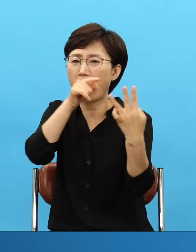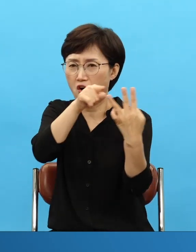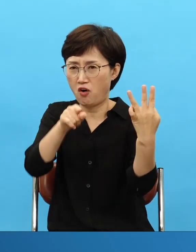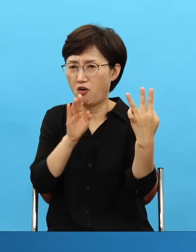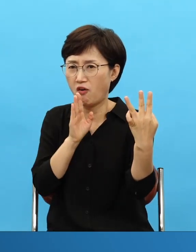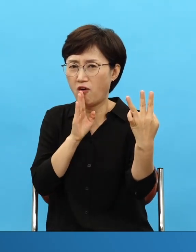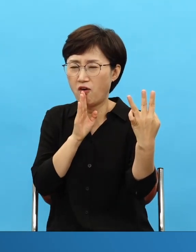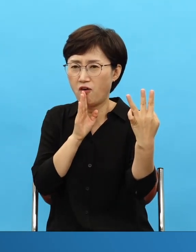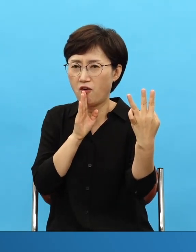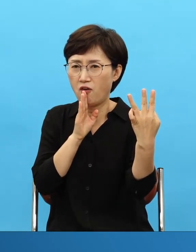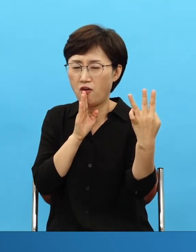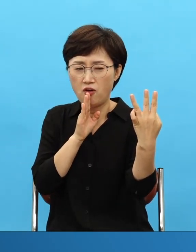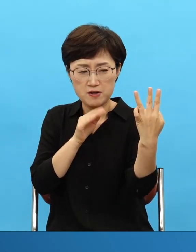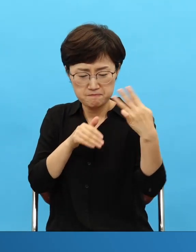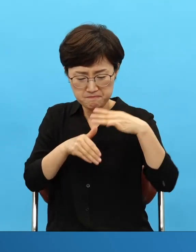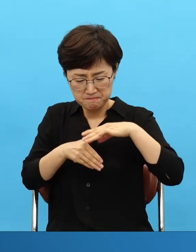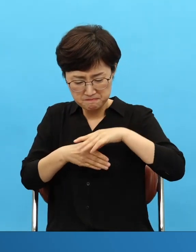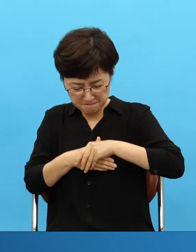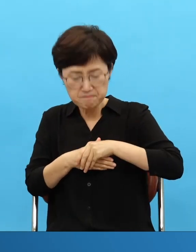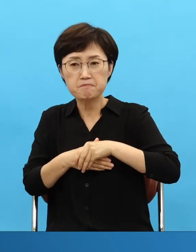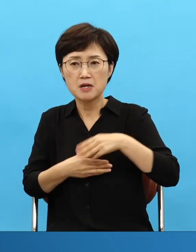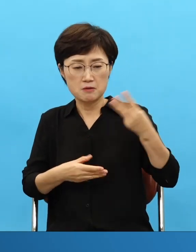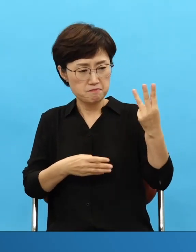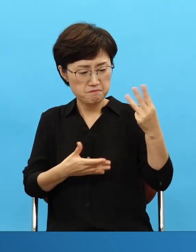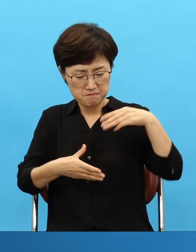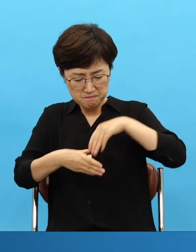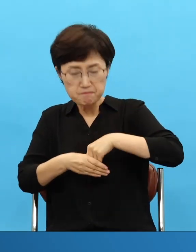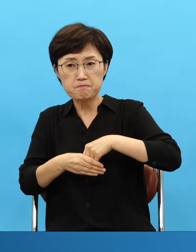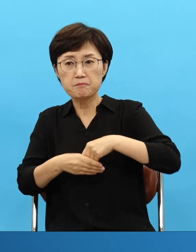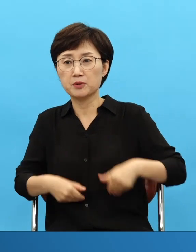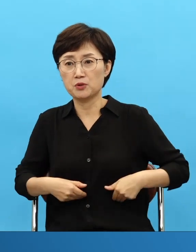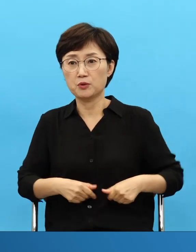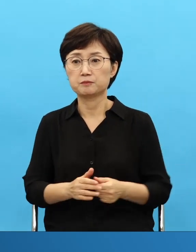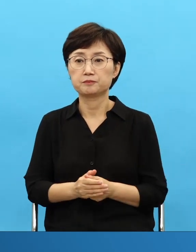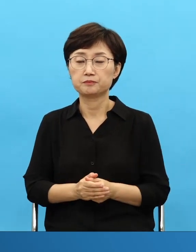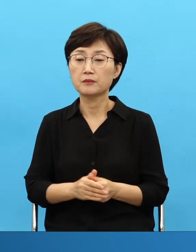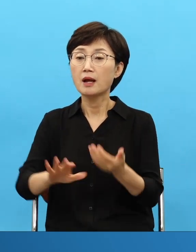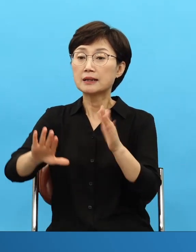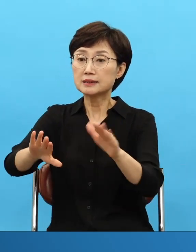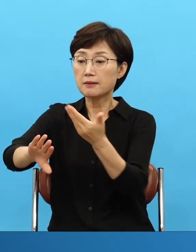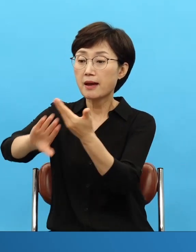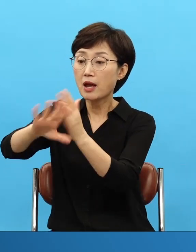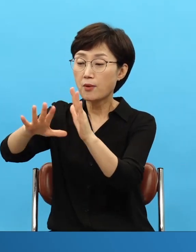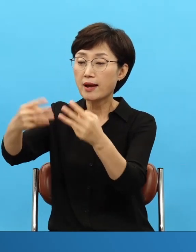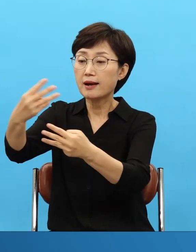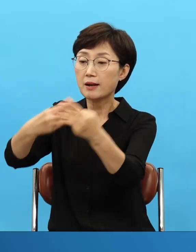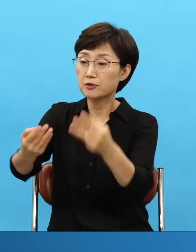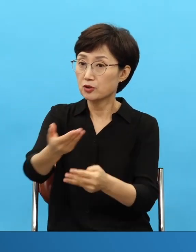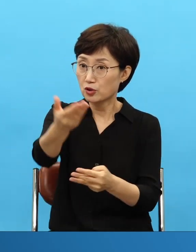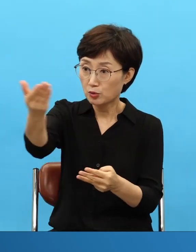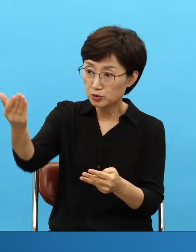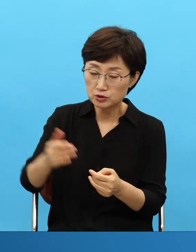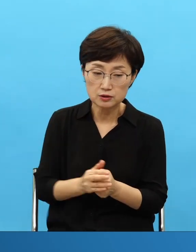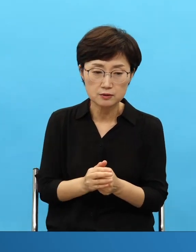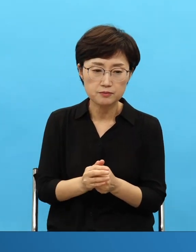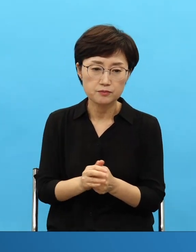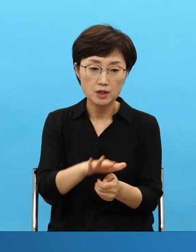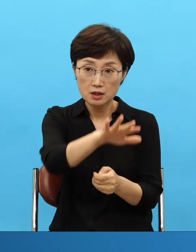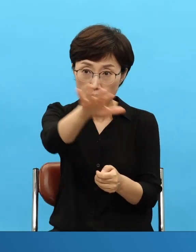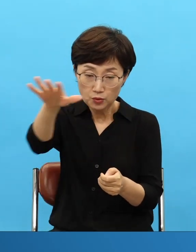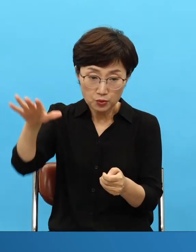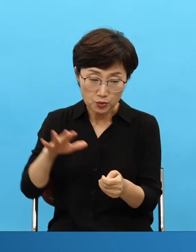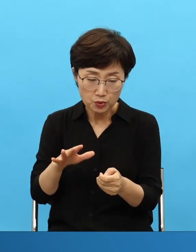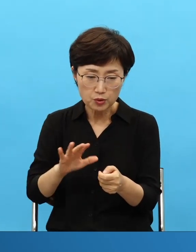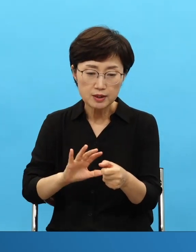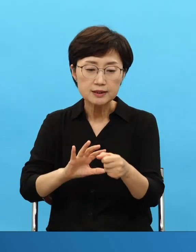moment that you plant these three things, the answers will begin. 해외에 있는 모든 렘넌트들은 세상 살려야 합니다. 여러분들이